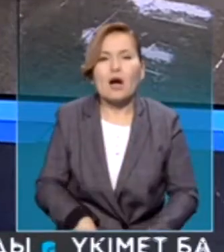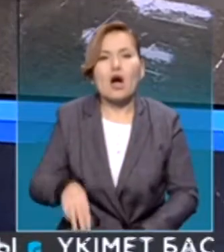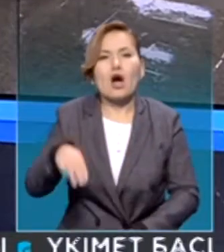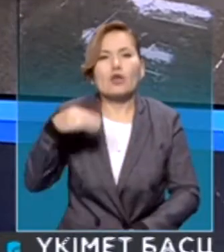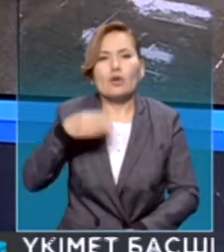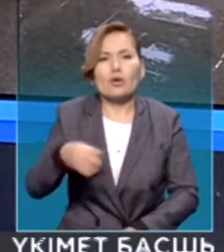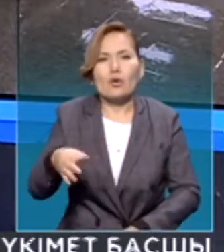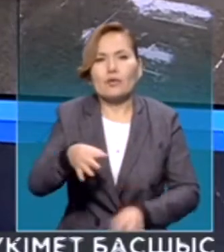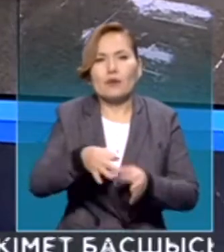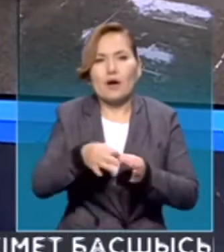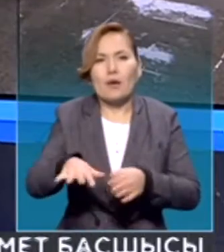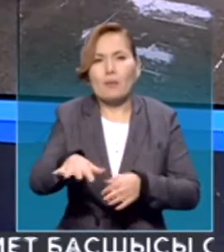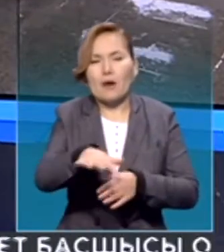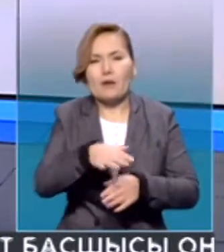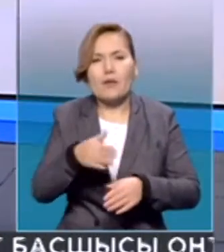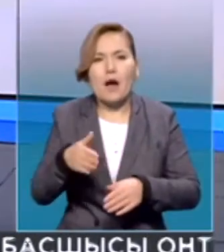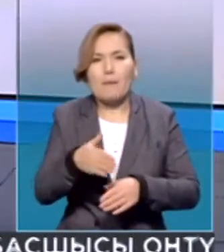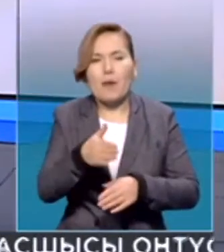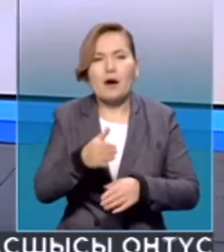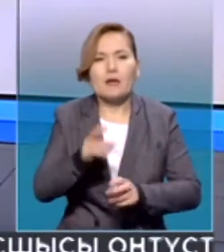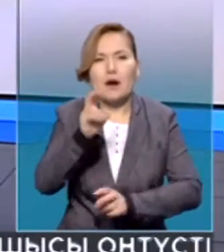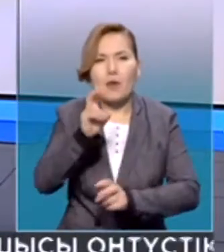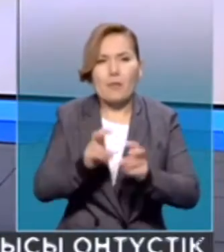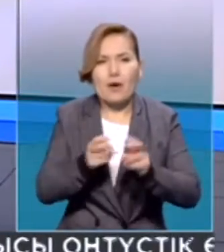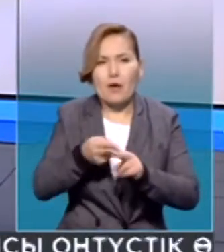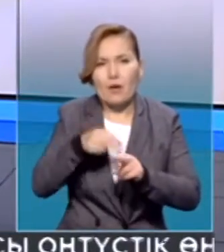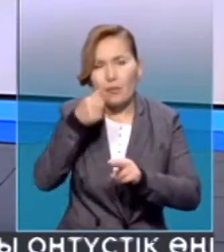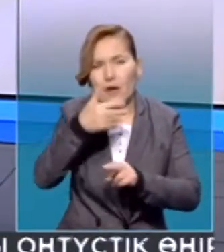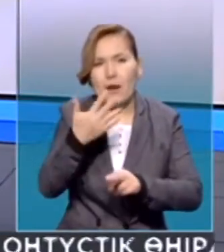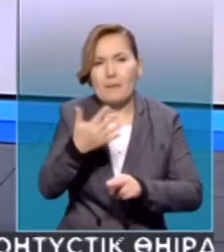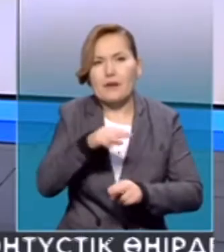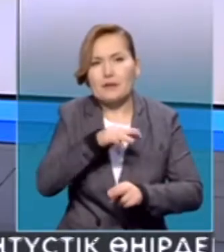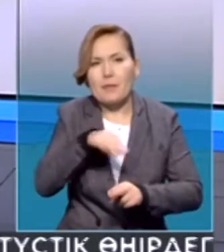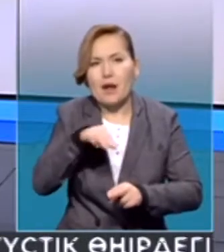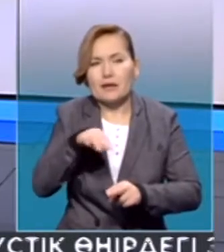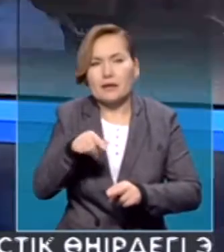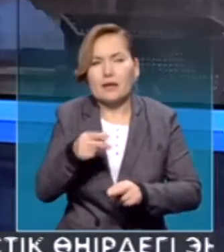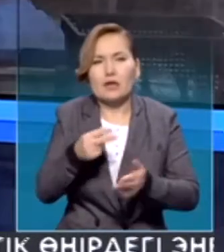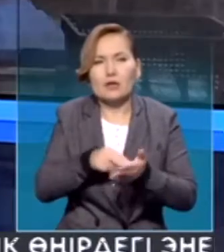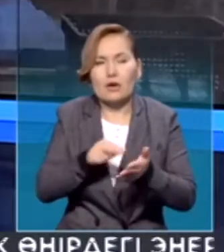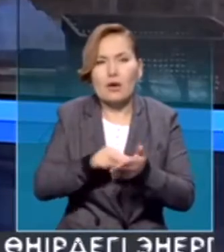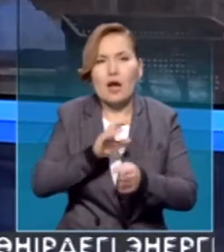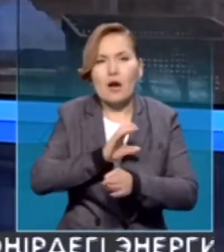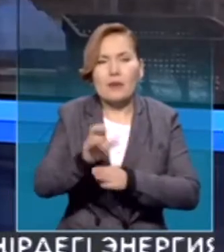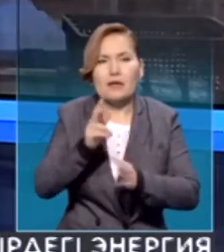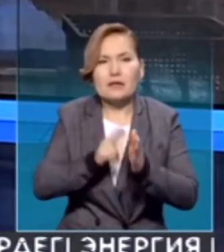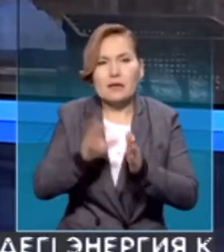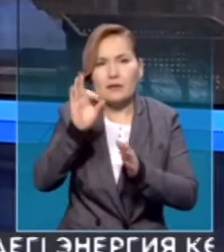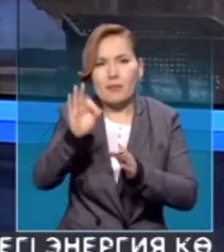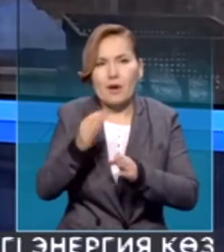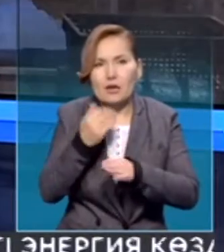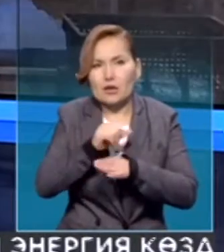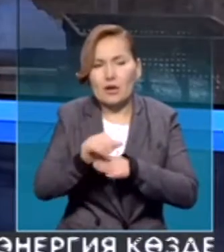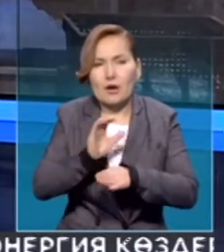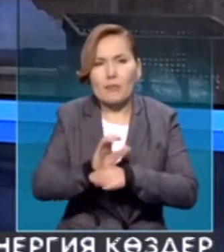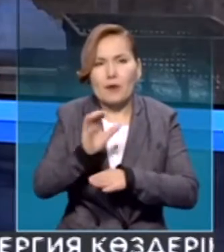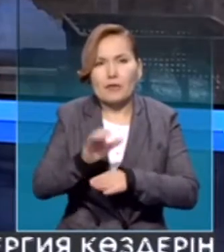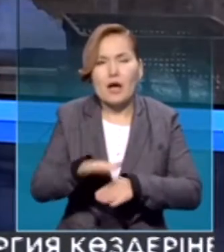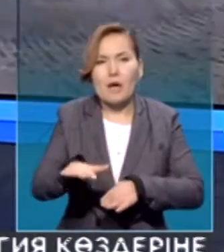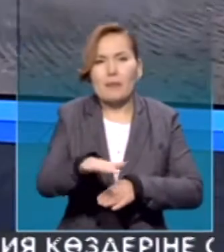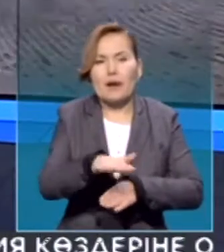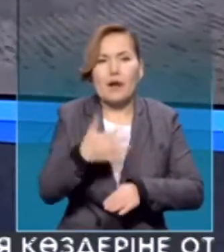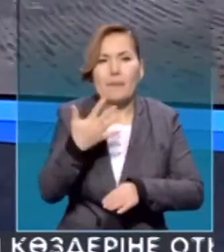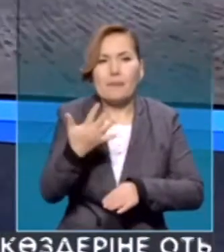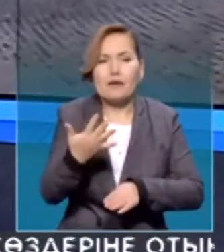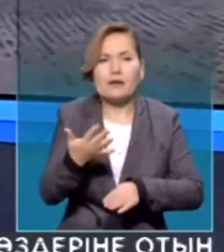Түркістан облысы Шардара ауданында балық өңдейтін кәсіпорындар биыл 5 миллиард теңгенің өнімін өндіріп 80%-ын экспортқа шығарды. Ауданда